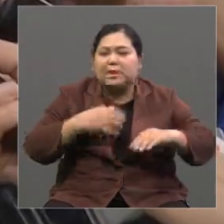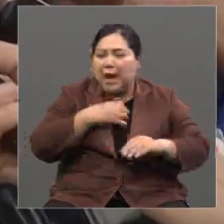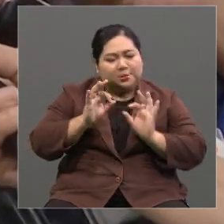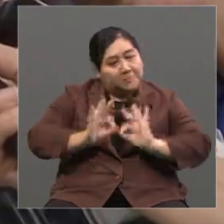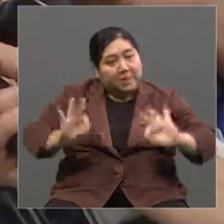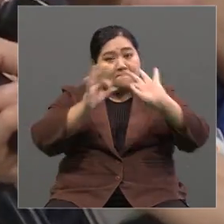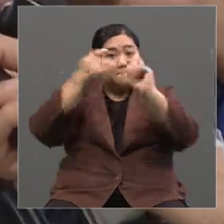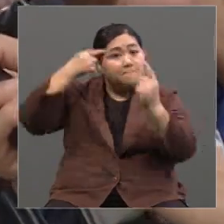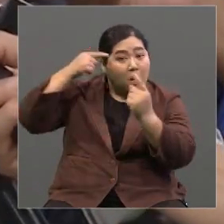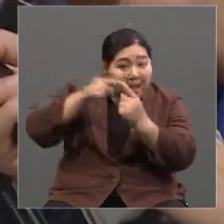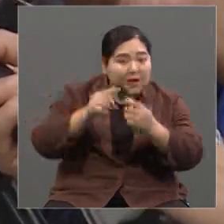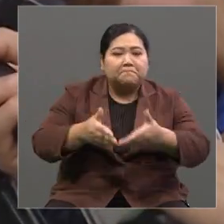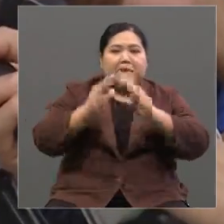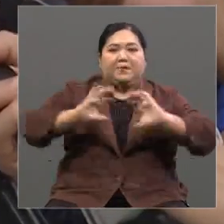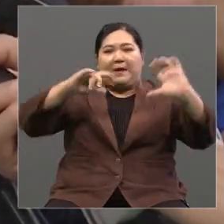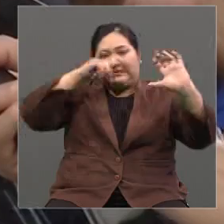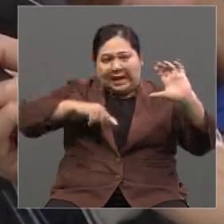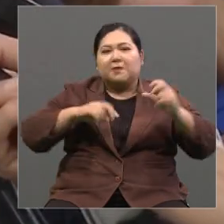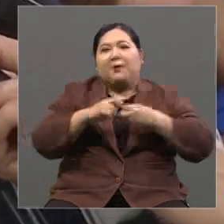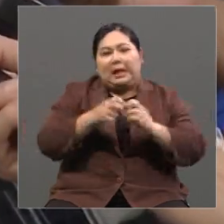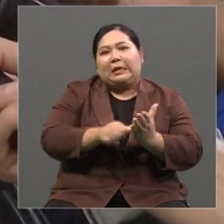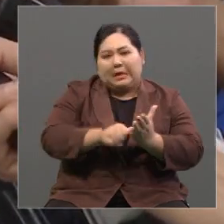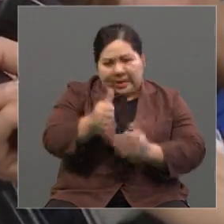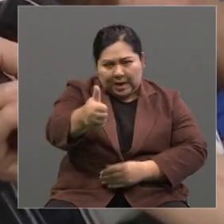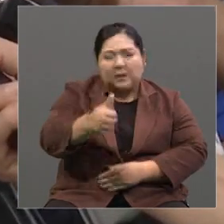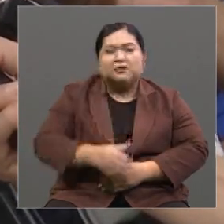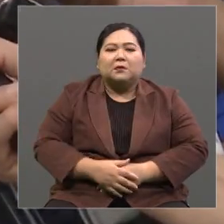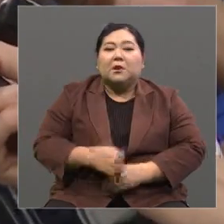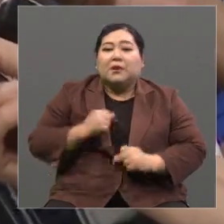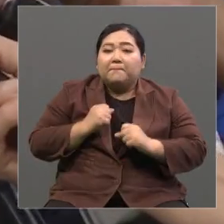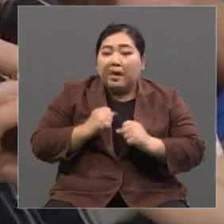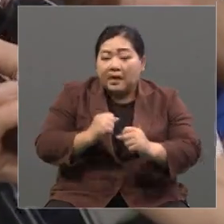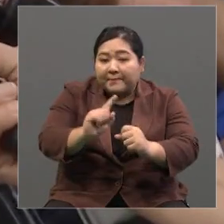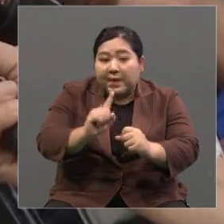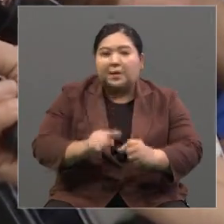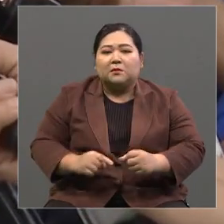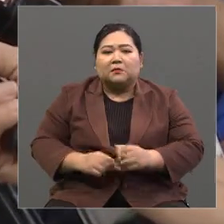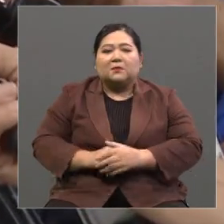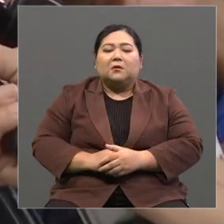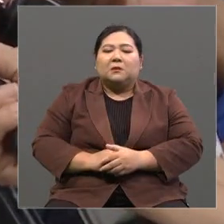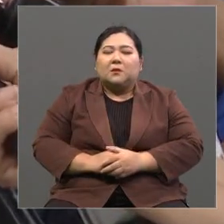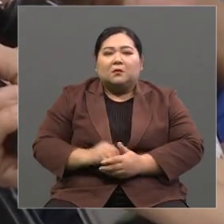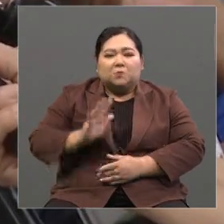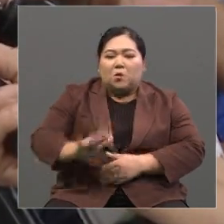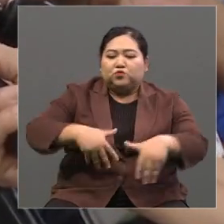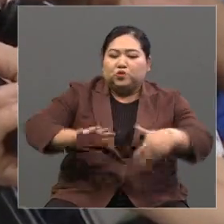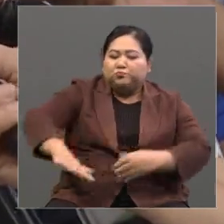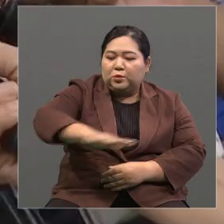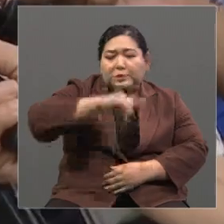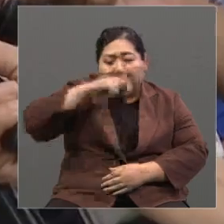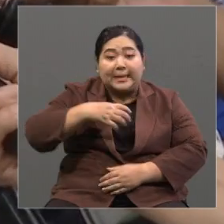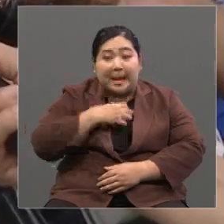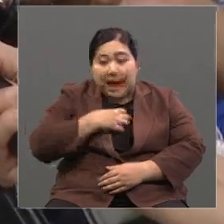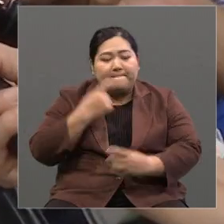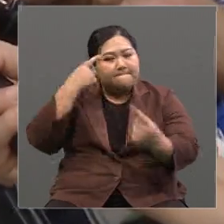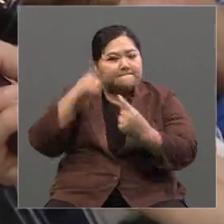การสามารถจัดตั้งรัฐบาลเป็นการแก้ปัญหาประเทศได้แล้วก็พยายามทำให้ จตนารมณ์ของและความต้องการประชาชนสำลิดผลมาก